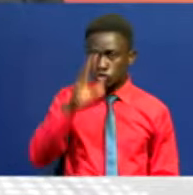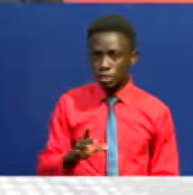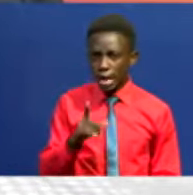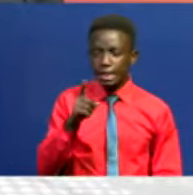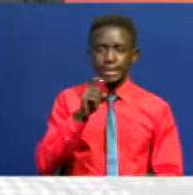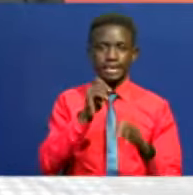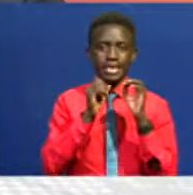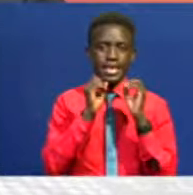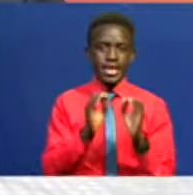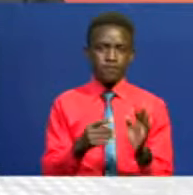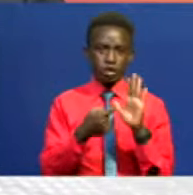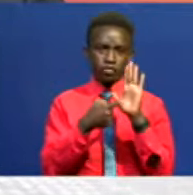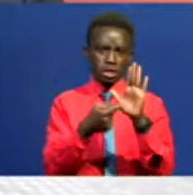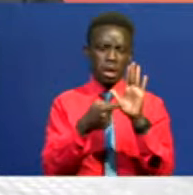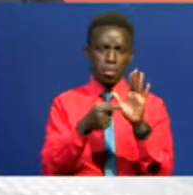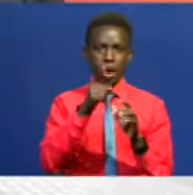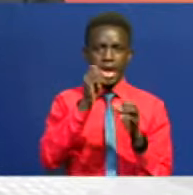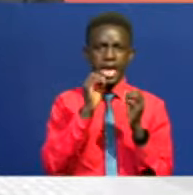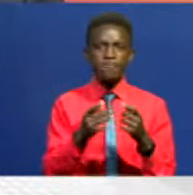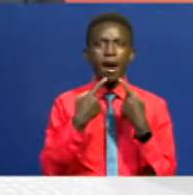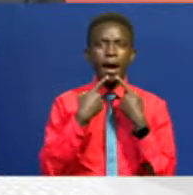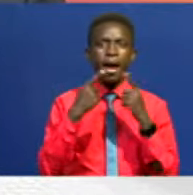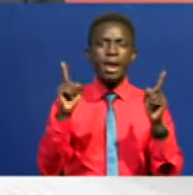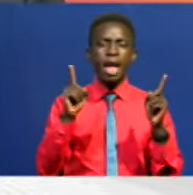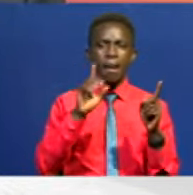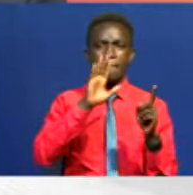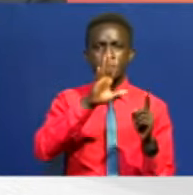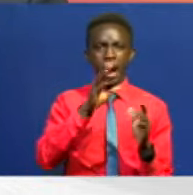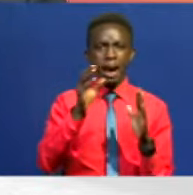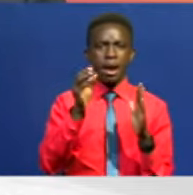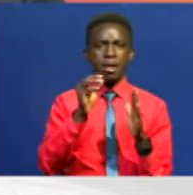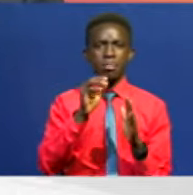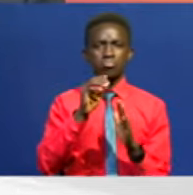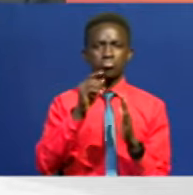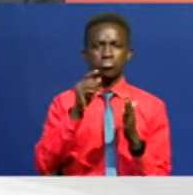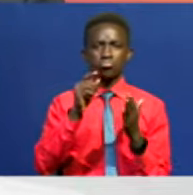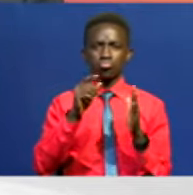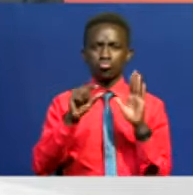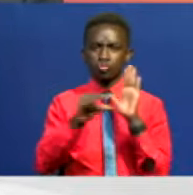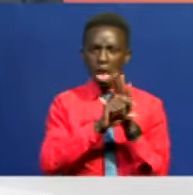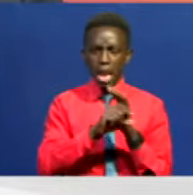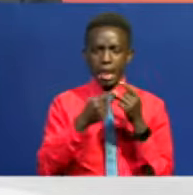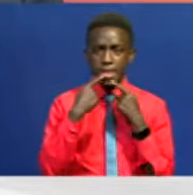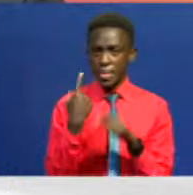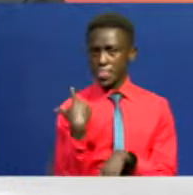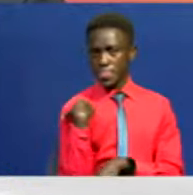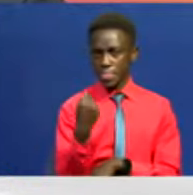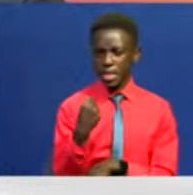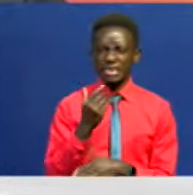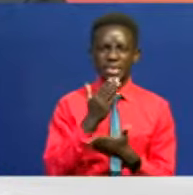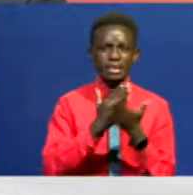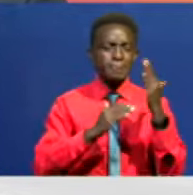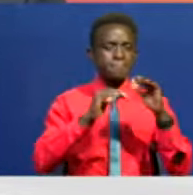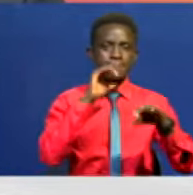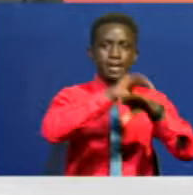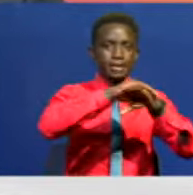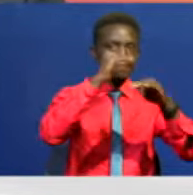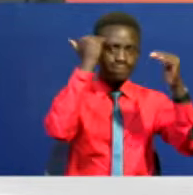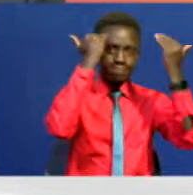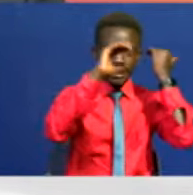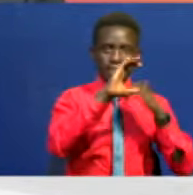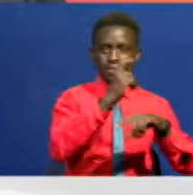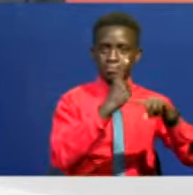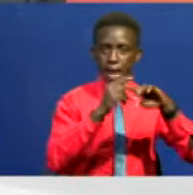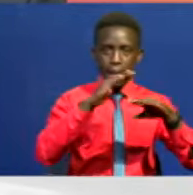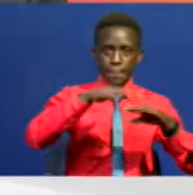yalitangazwa juzi juzi, idadi ya wanafunzi ambao hawakuweza kufikia idadi ya kwenda vyuo vikuu ndio kubwa zaidi.